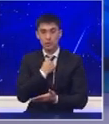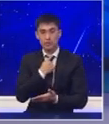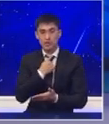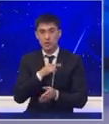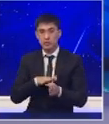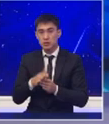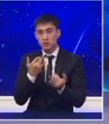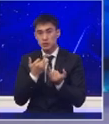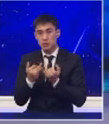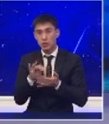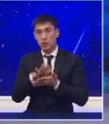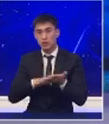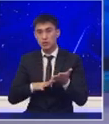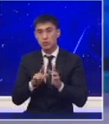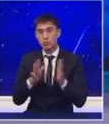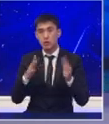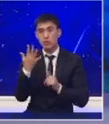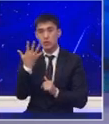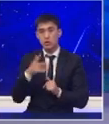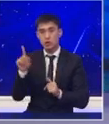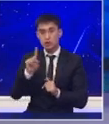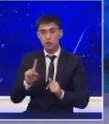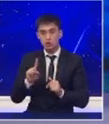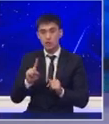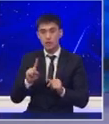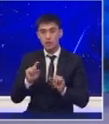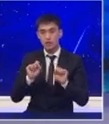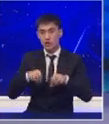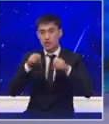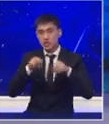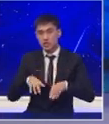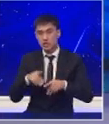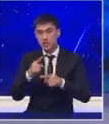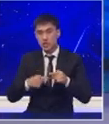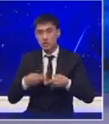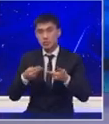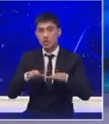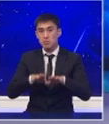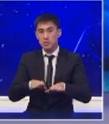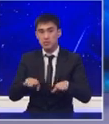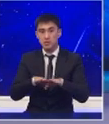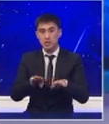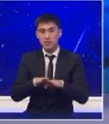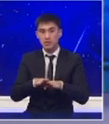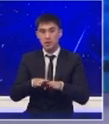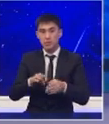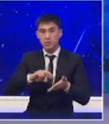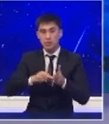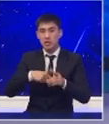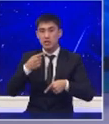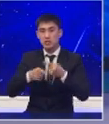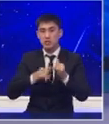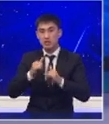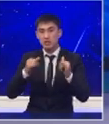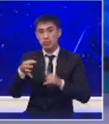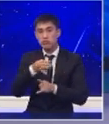Талдыкурган. Насыщенная беседа продолжалась более 5 часов и позволила решить часть обращений прямо на месте, а также наметить план дальнейшего